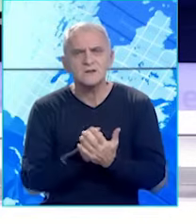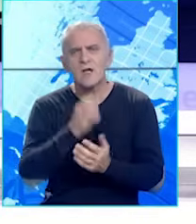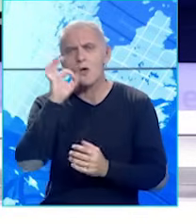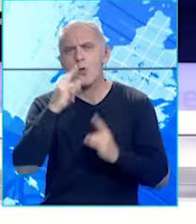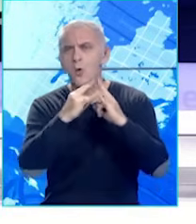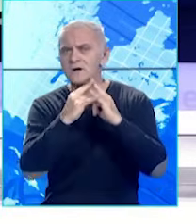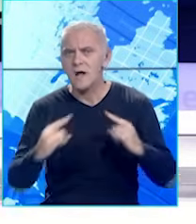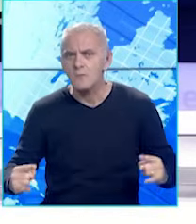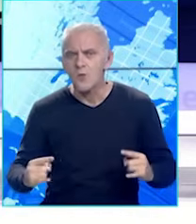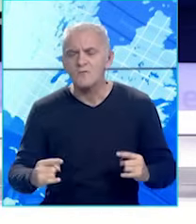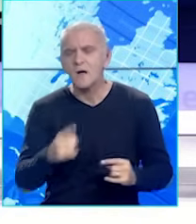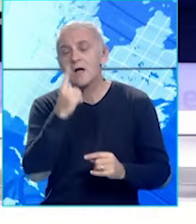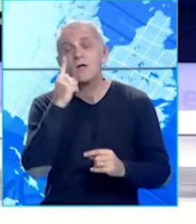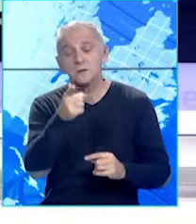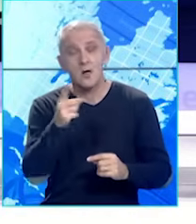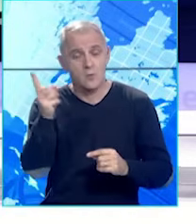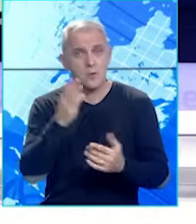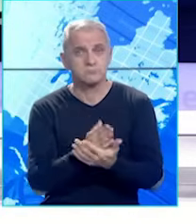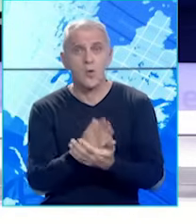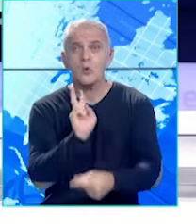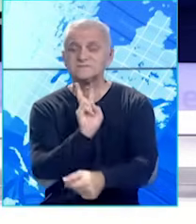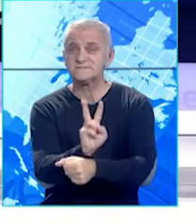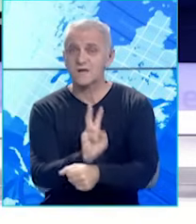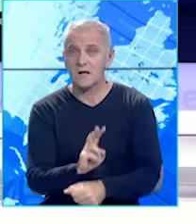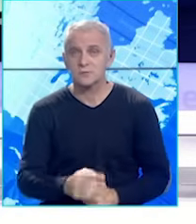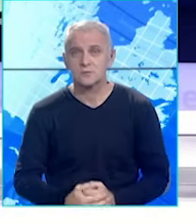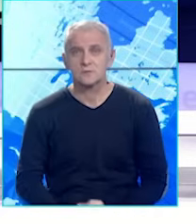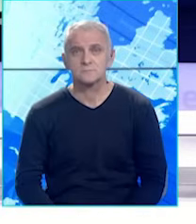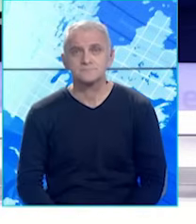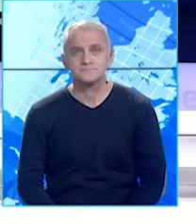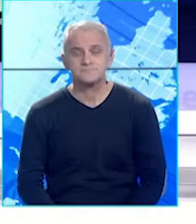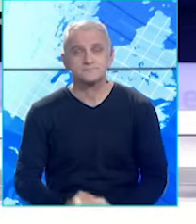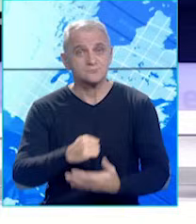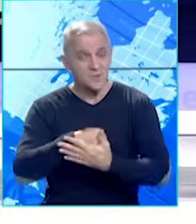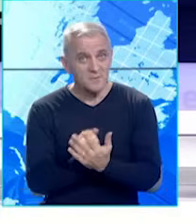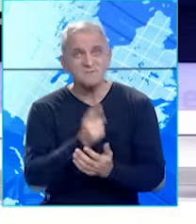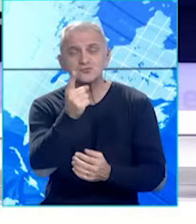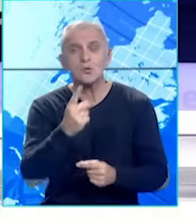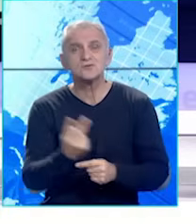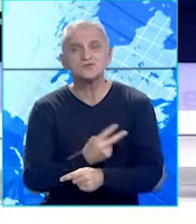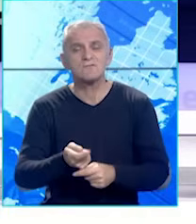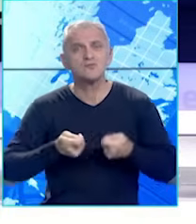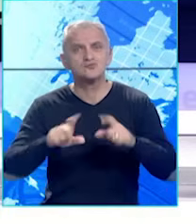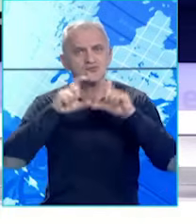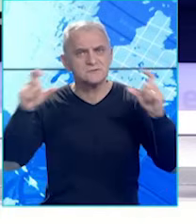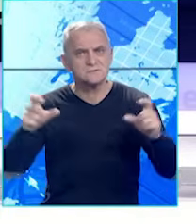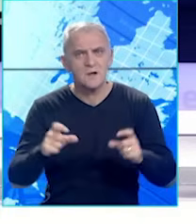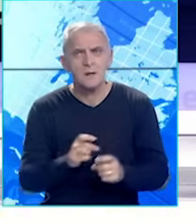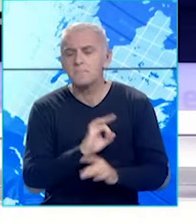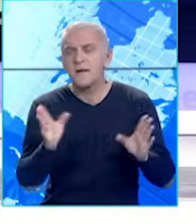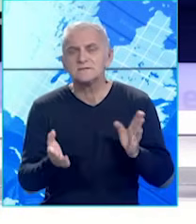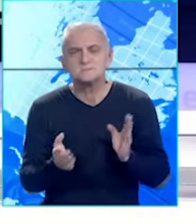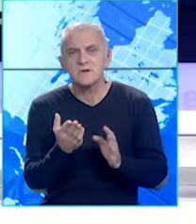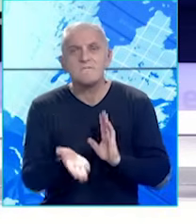zbog iznesenih tvrdnji o paravojnim kampovima i to u svojstvu svjedoka. Potvrdili su to iz državnog tužilaštva